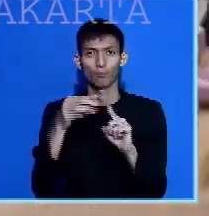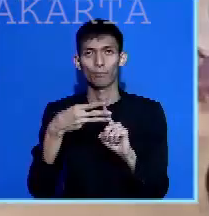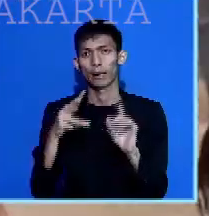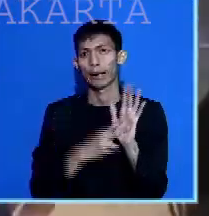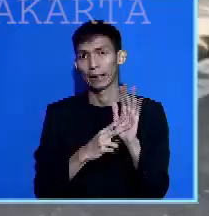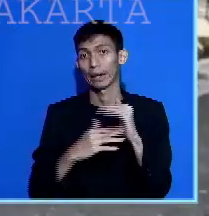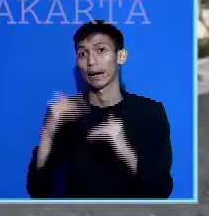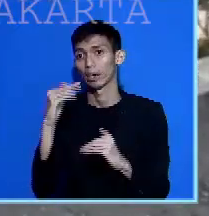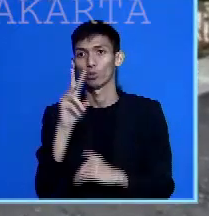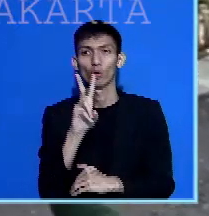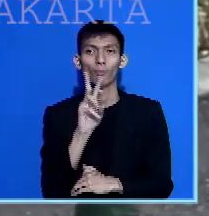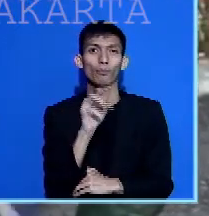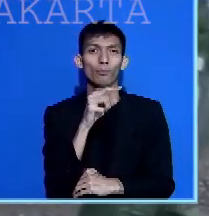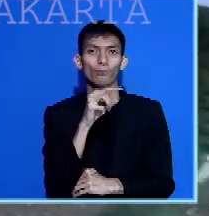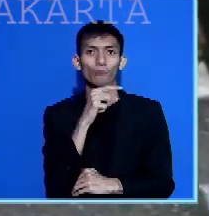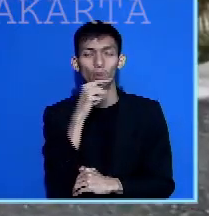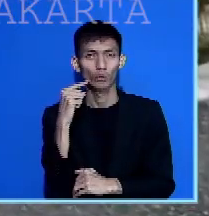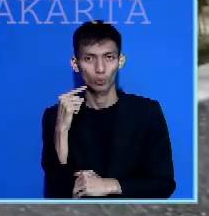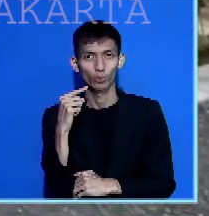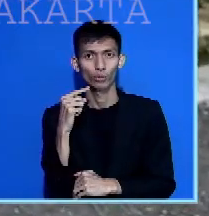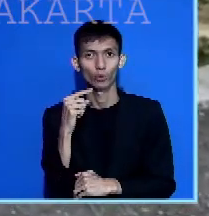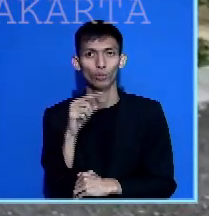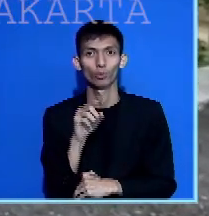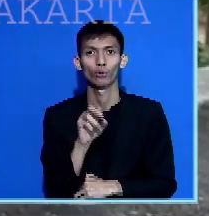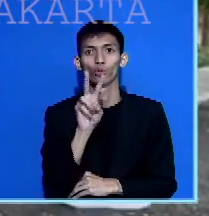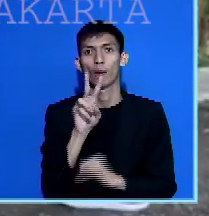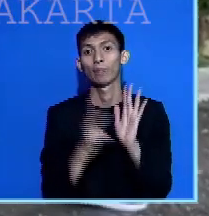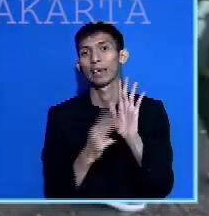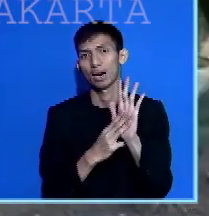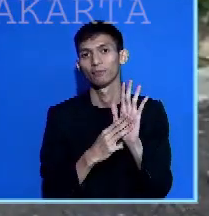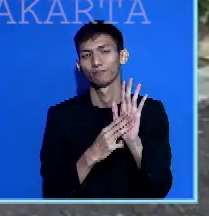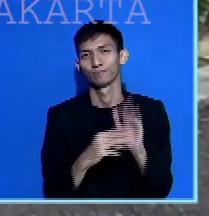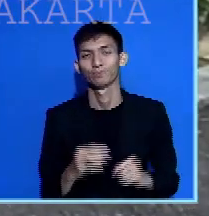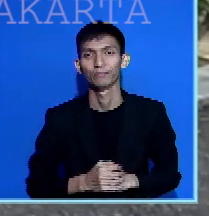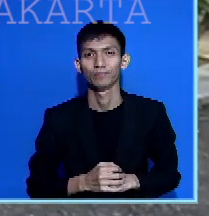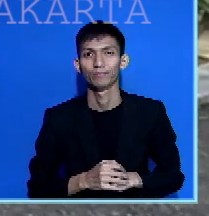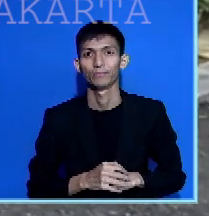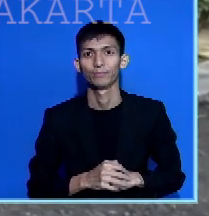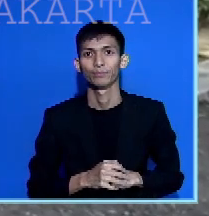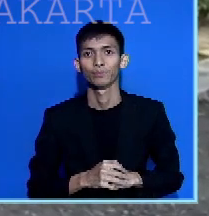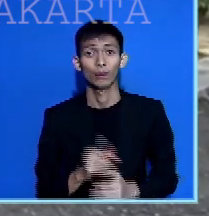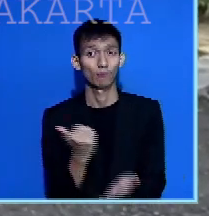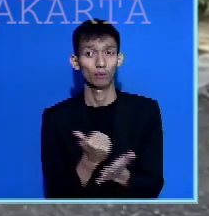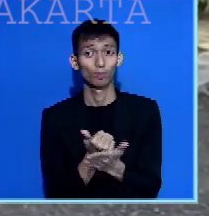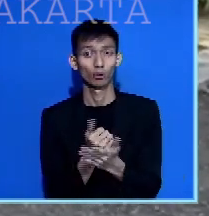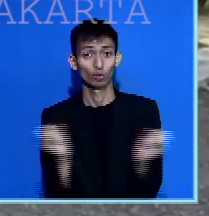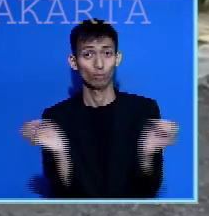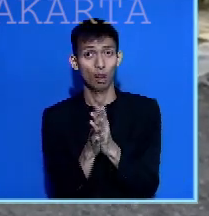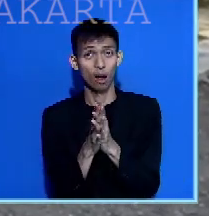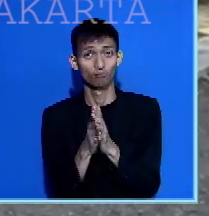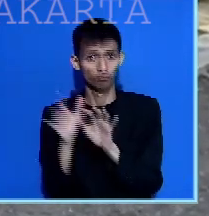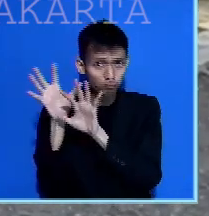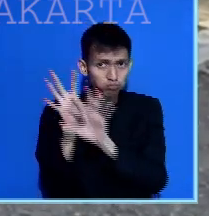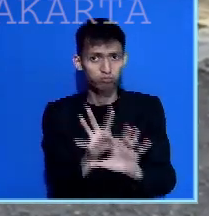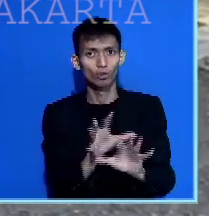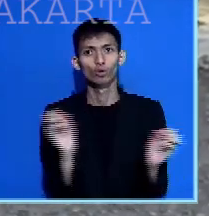rupiah. Selama libur Lebaran dari tanggal 10 sampai dengan 15 April, jumlah kunjungan yang tercatat itu